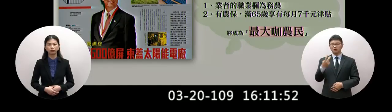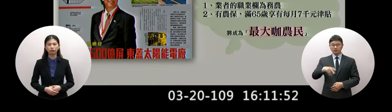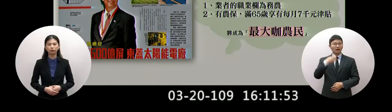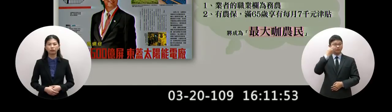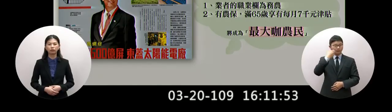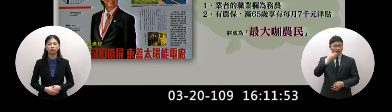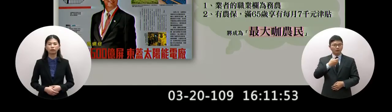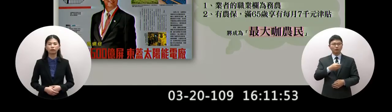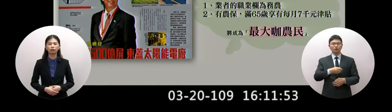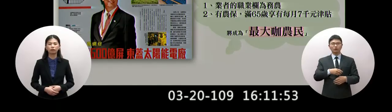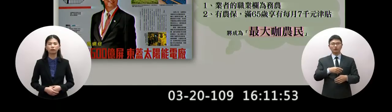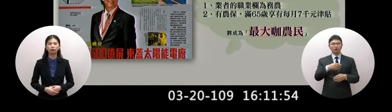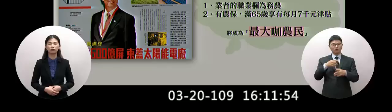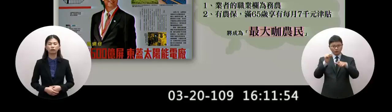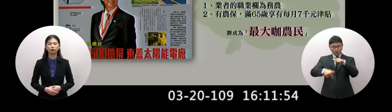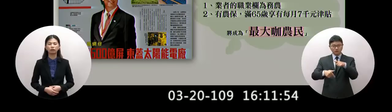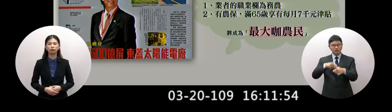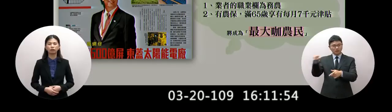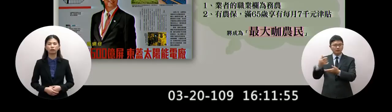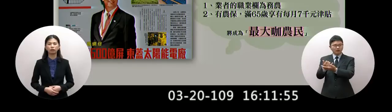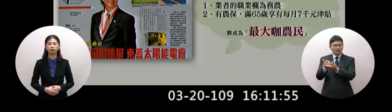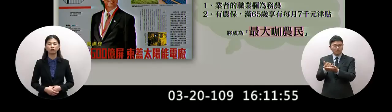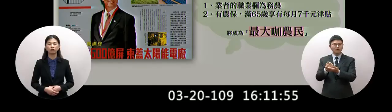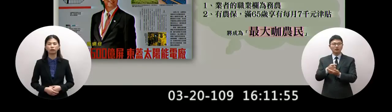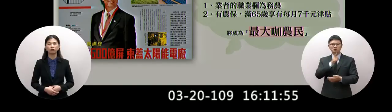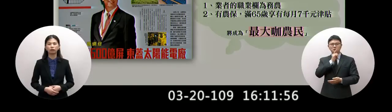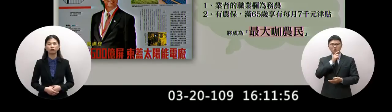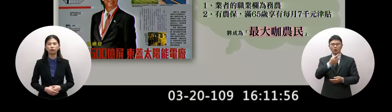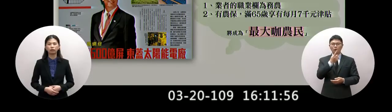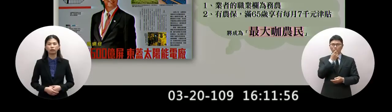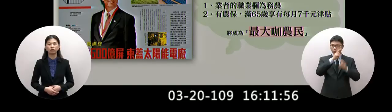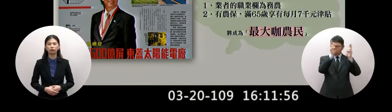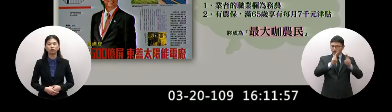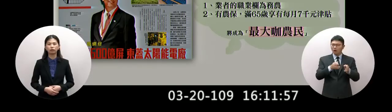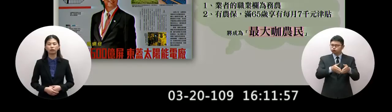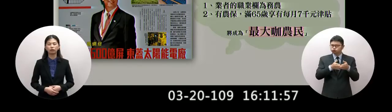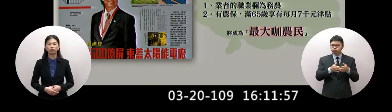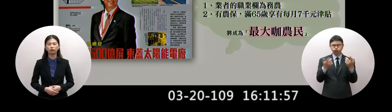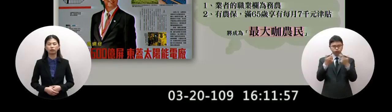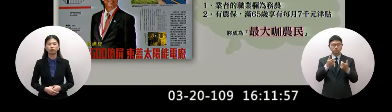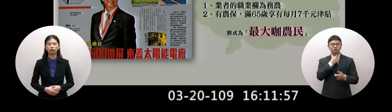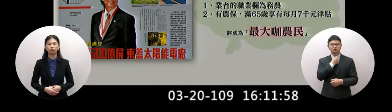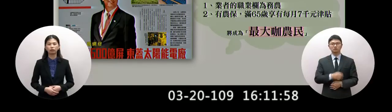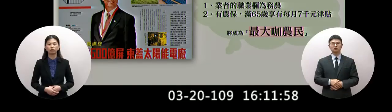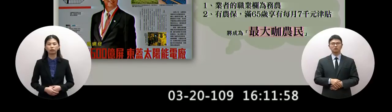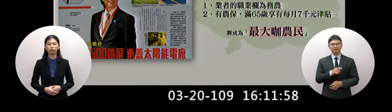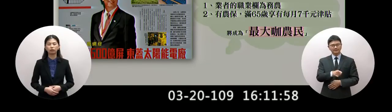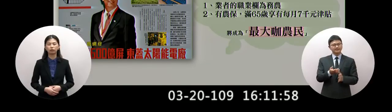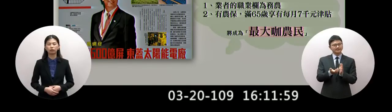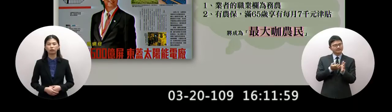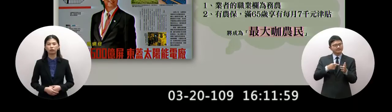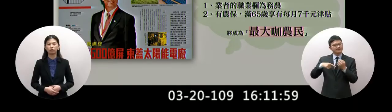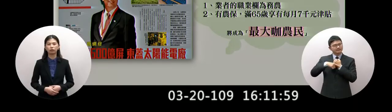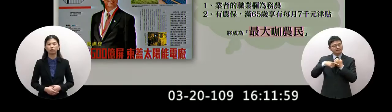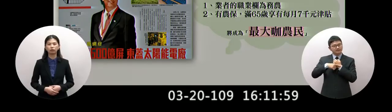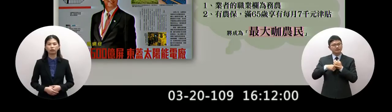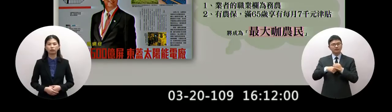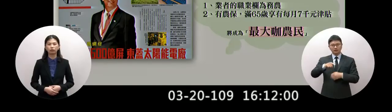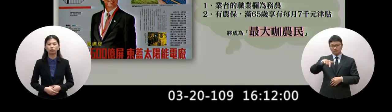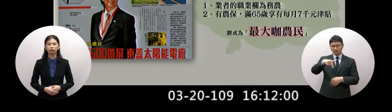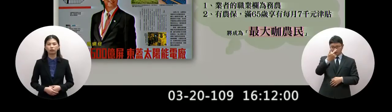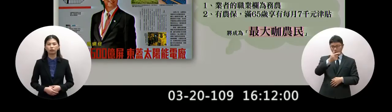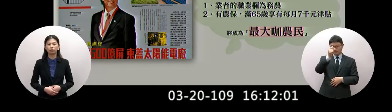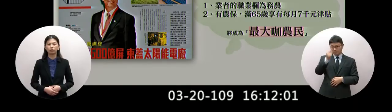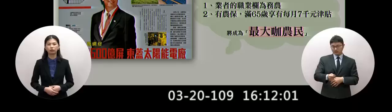果等等的客户，他要求要采用绿电，所以呢，他计划要砸600亿在屏东